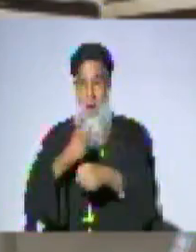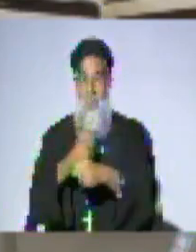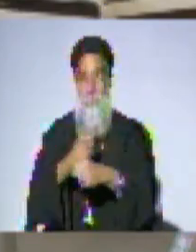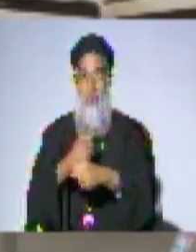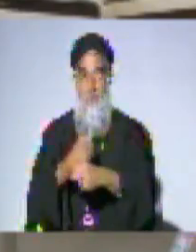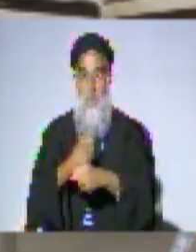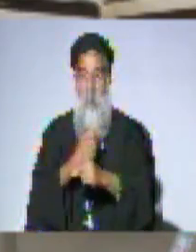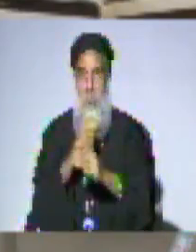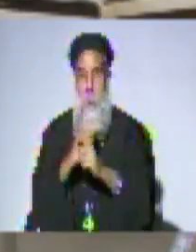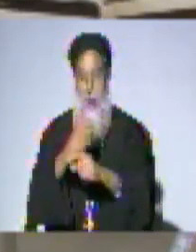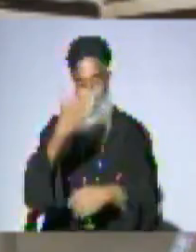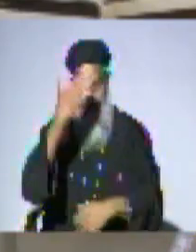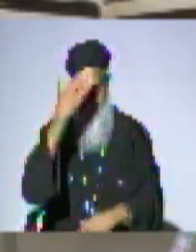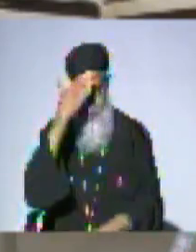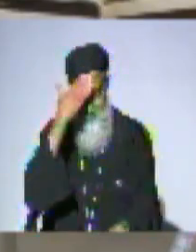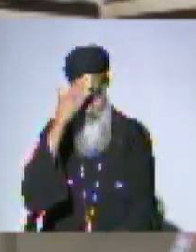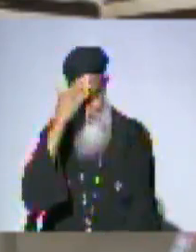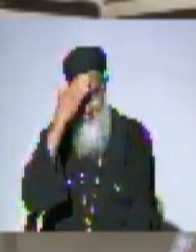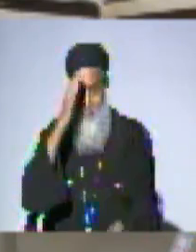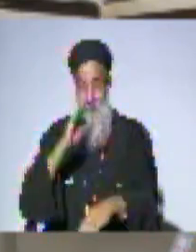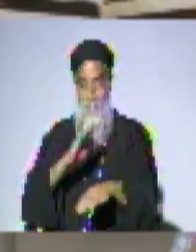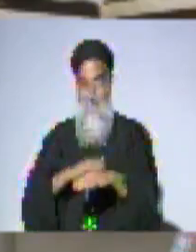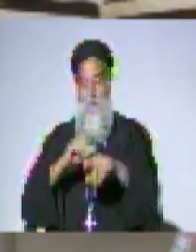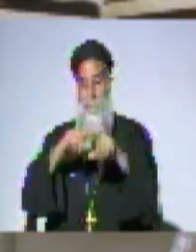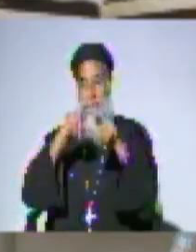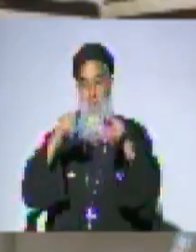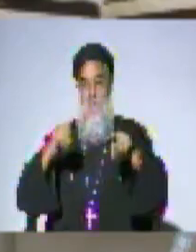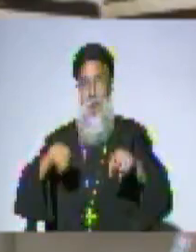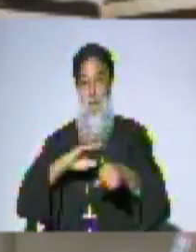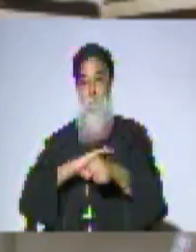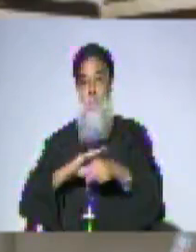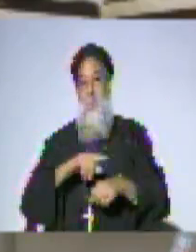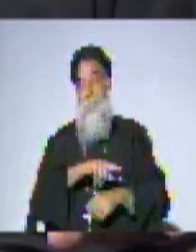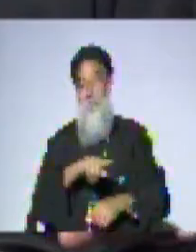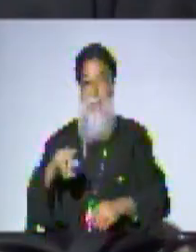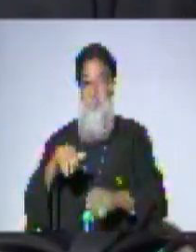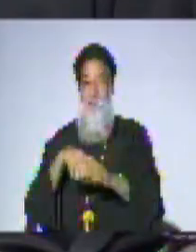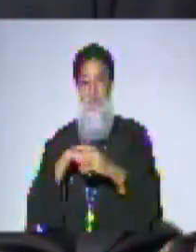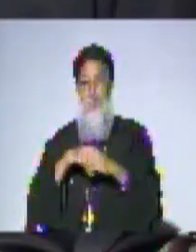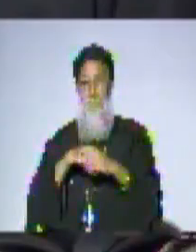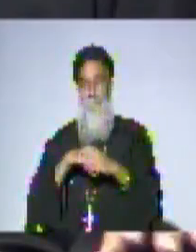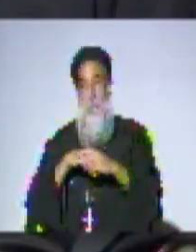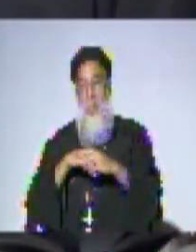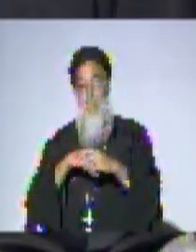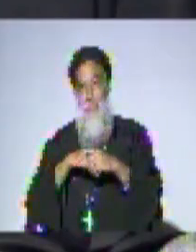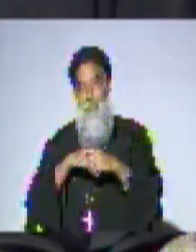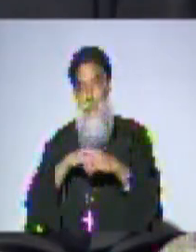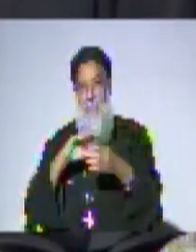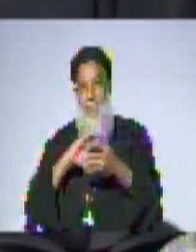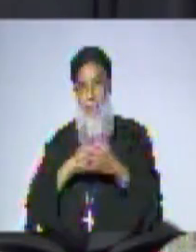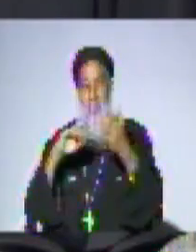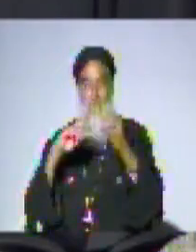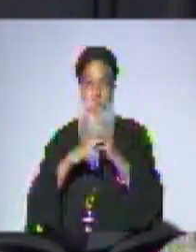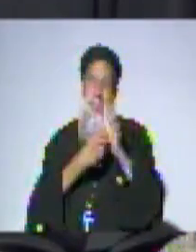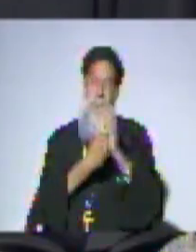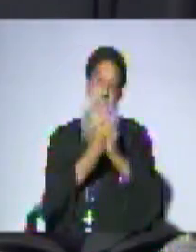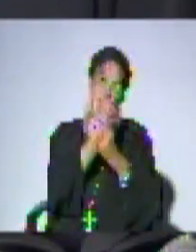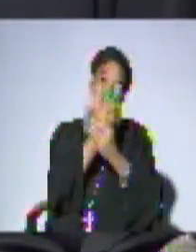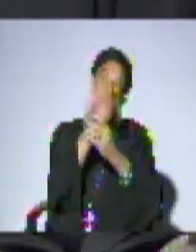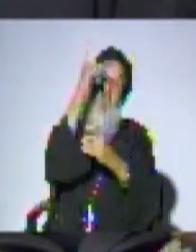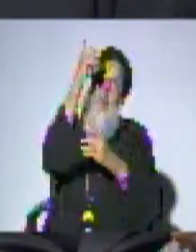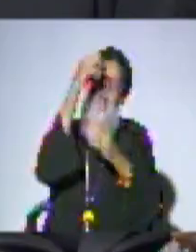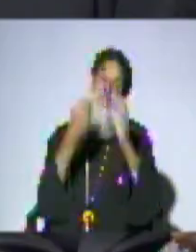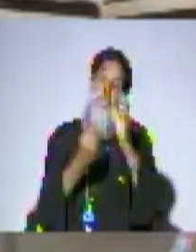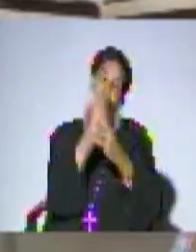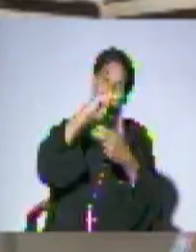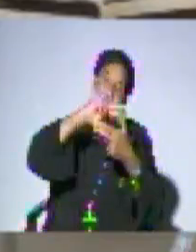وناخد هذه البركة ان احنا نخدم الهيكل يعني. والسلام اللائق بلاهوتك هو هو صنع السلام بلاهوتك.